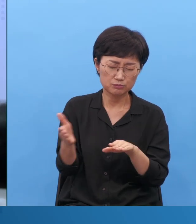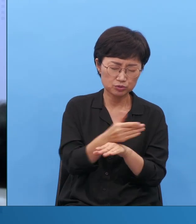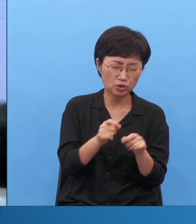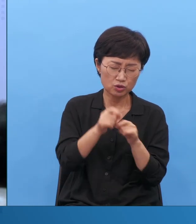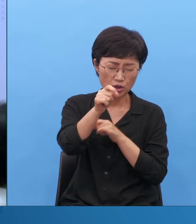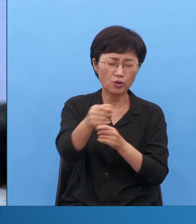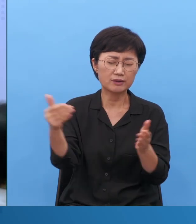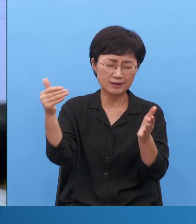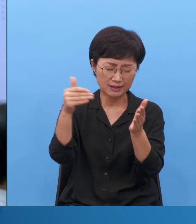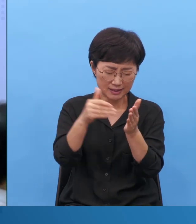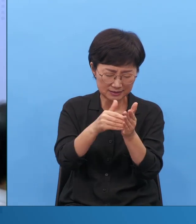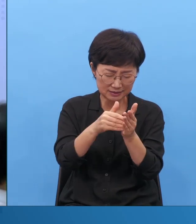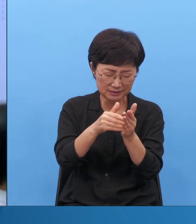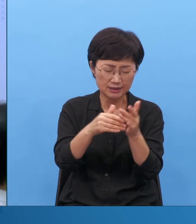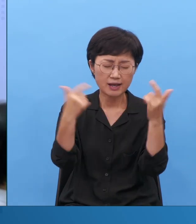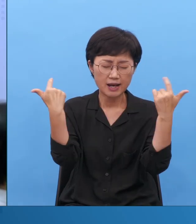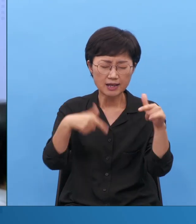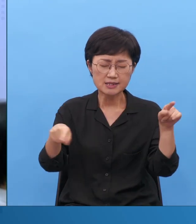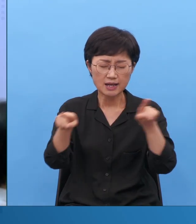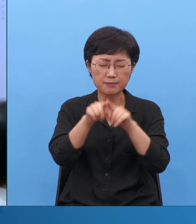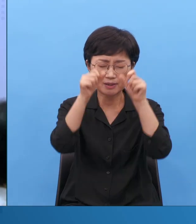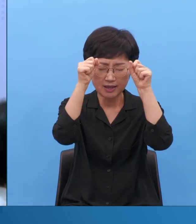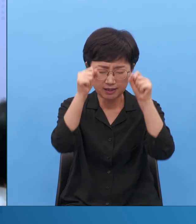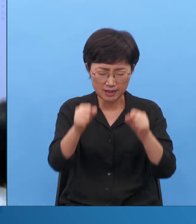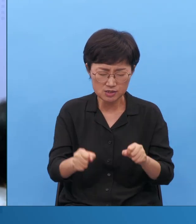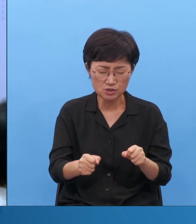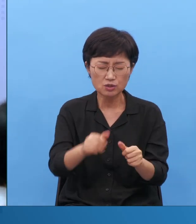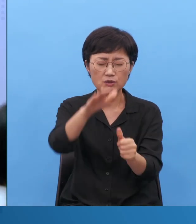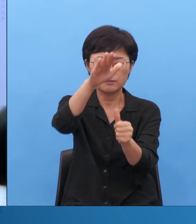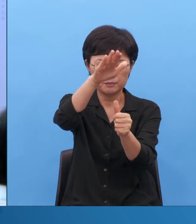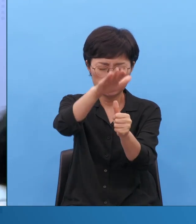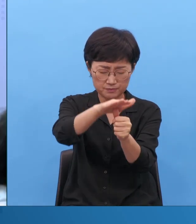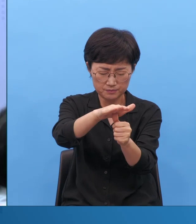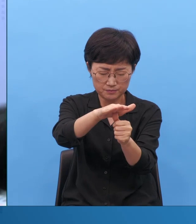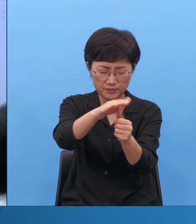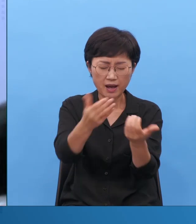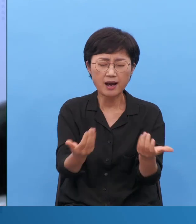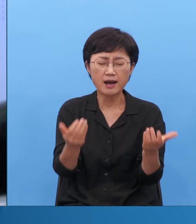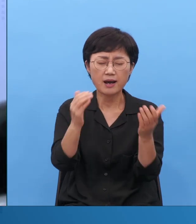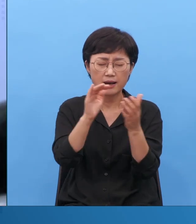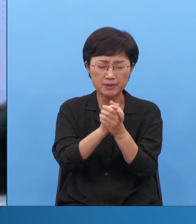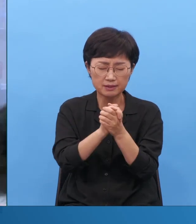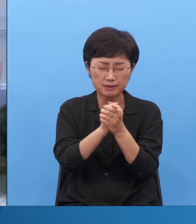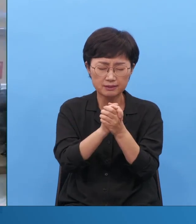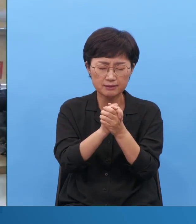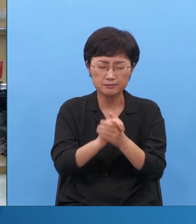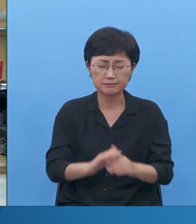영원까지 May you be with them both 항상 now 함께 계실지어다. and always and forevermore. Amen.